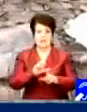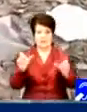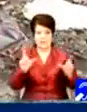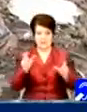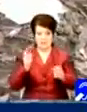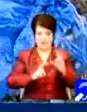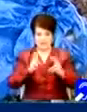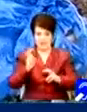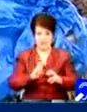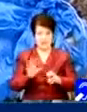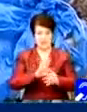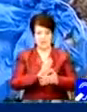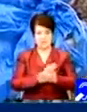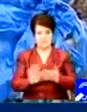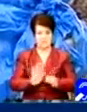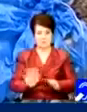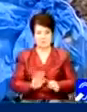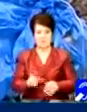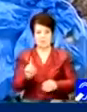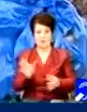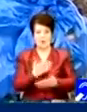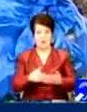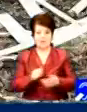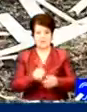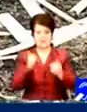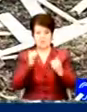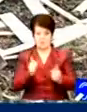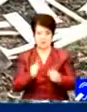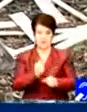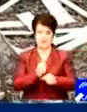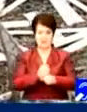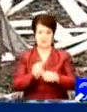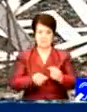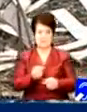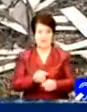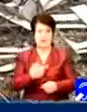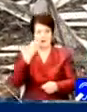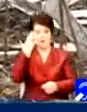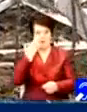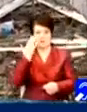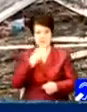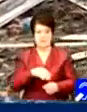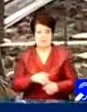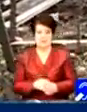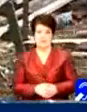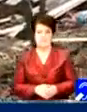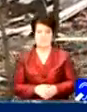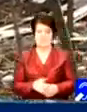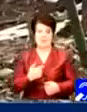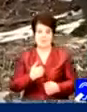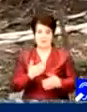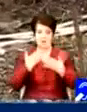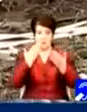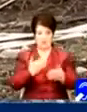salubrizat. El dă vina pe responsabil că nu ar organiza bine procesul de lucru, așa că i-a venit o idee inedită. Eu fac